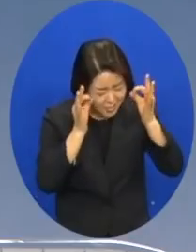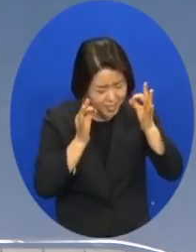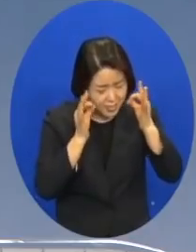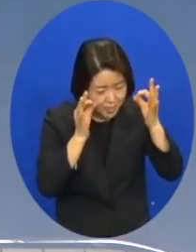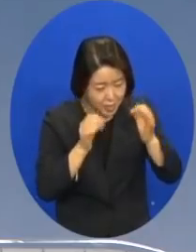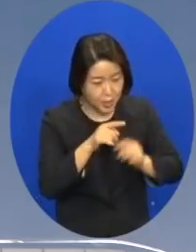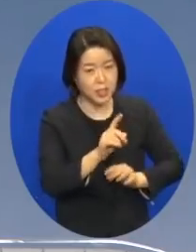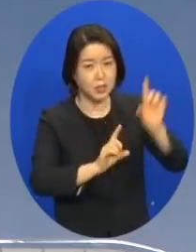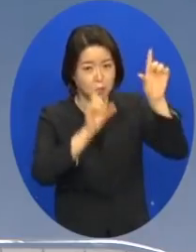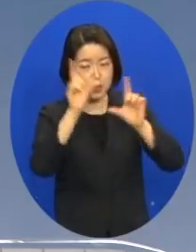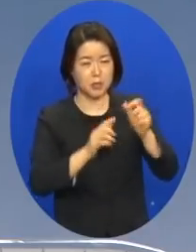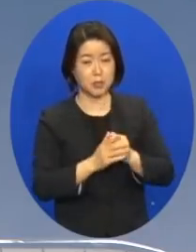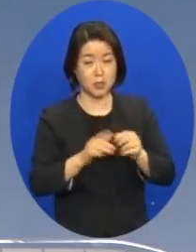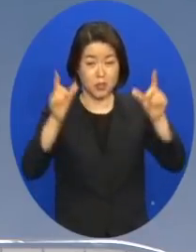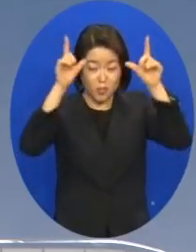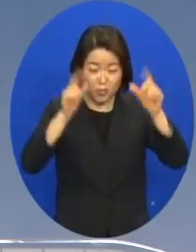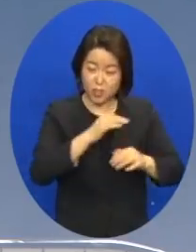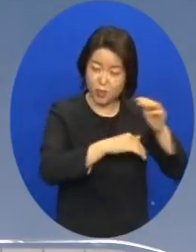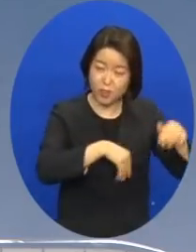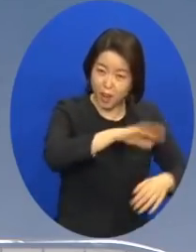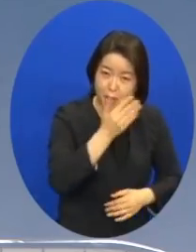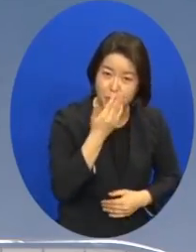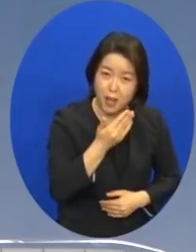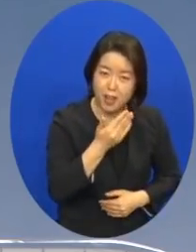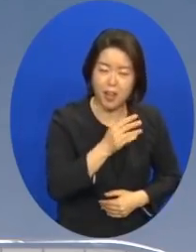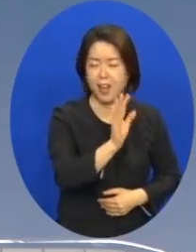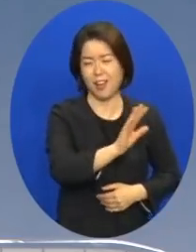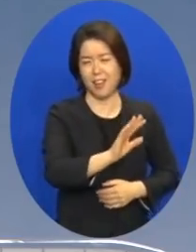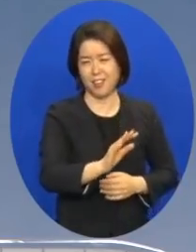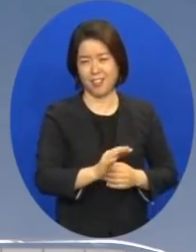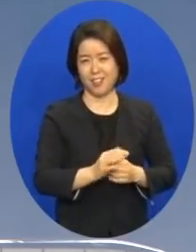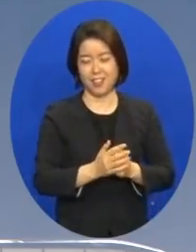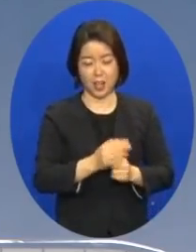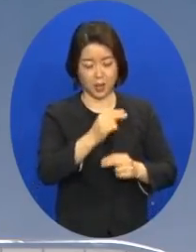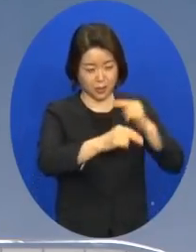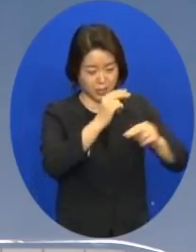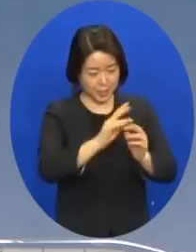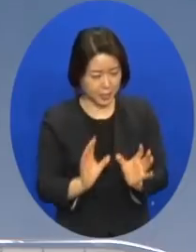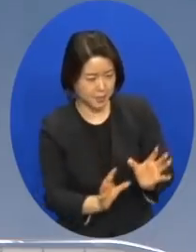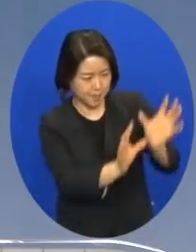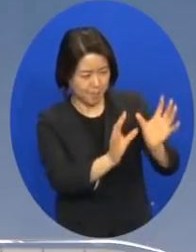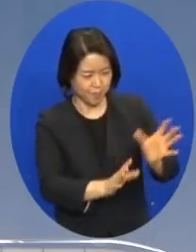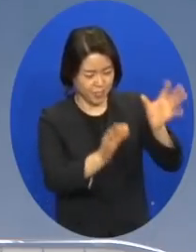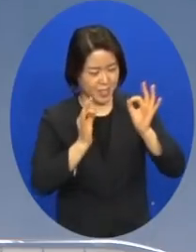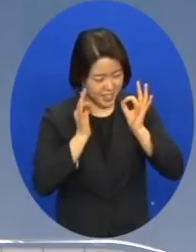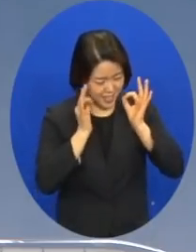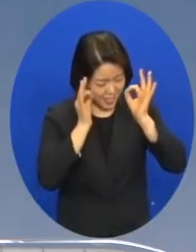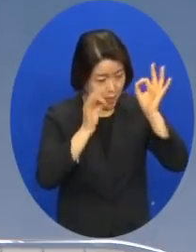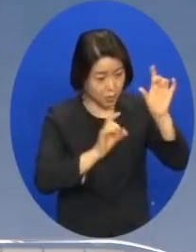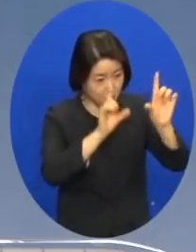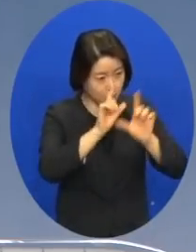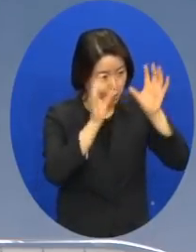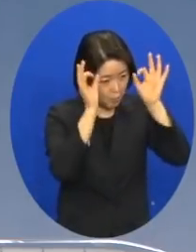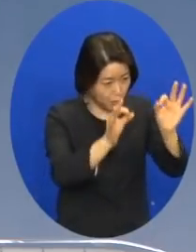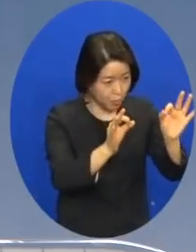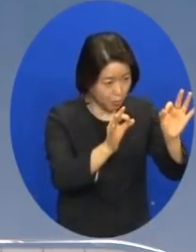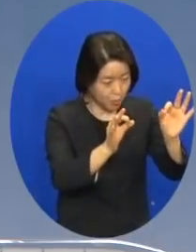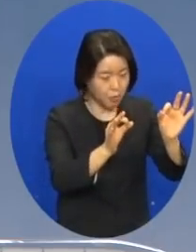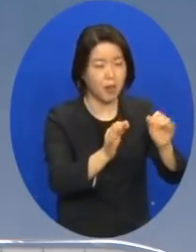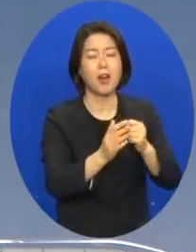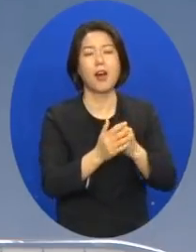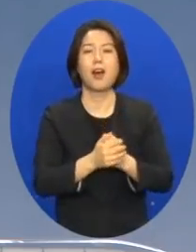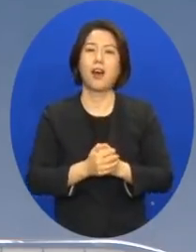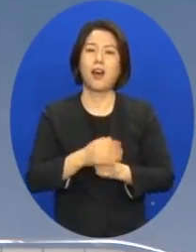그게 소가 올라갑니까? 그런데도 그 소를 사다리로 올리려고 막 애를 쓰는 모습을 보고